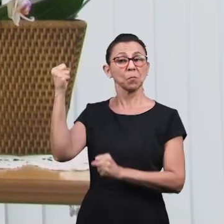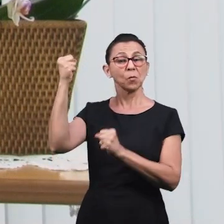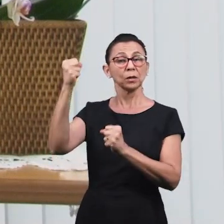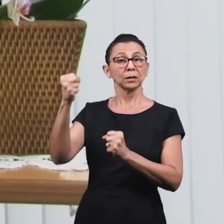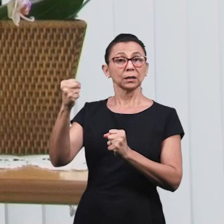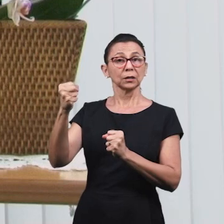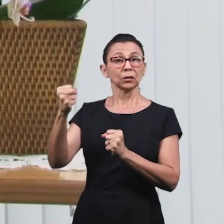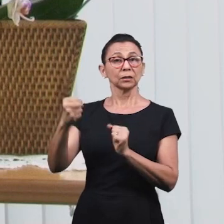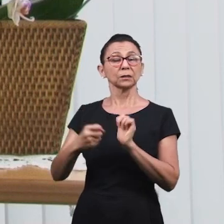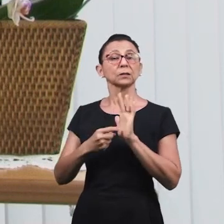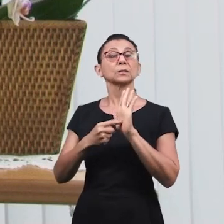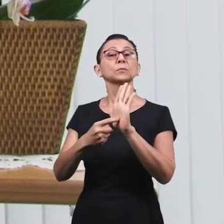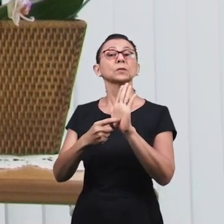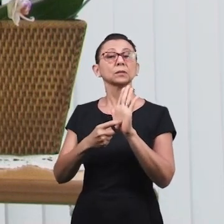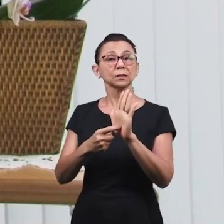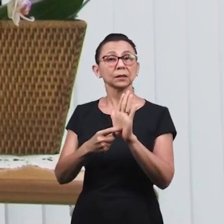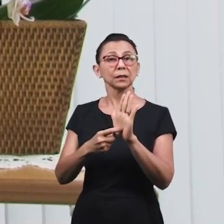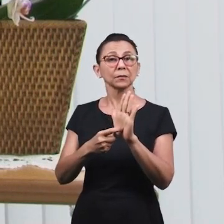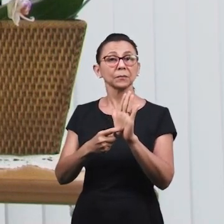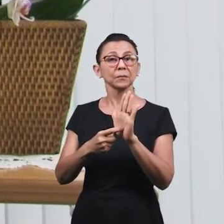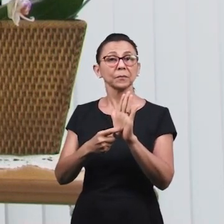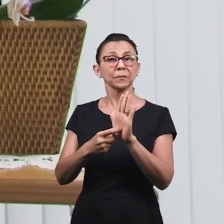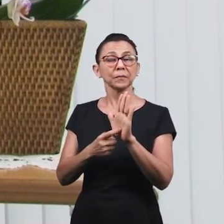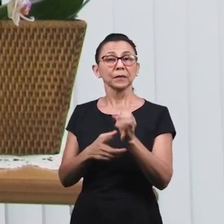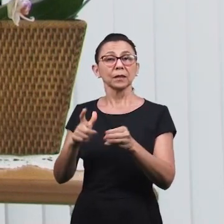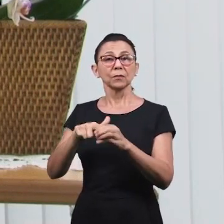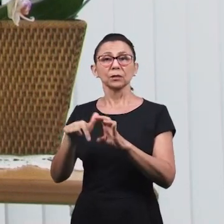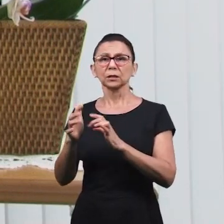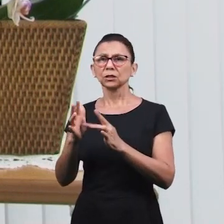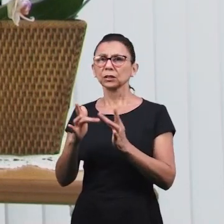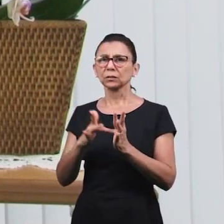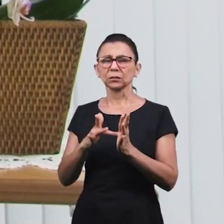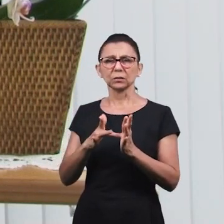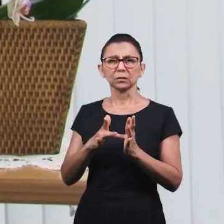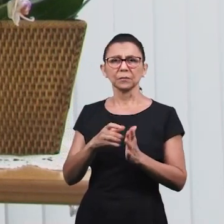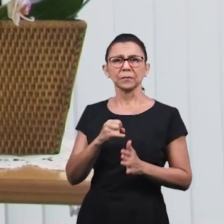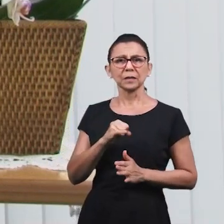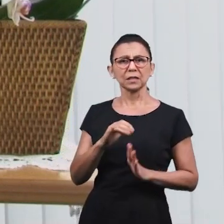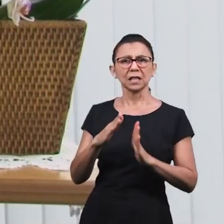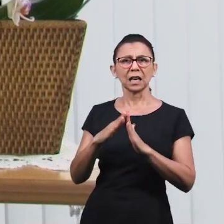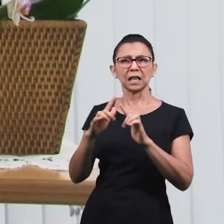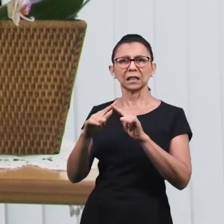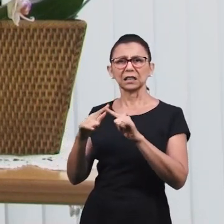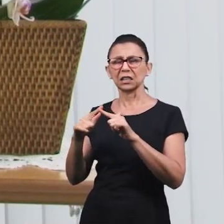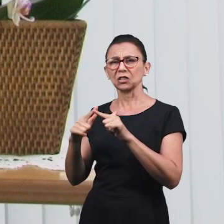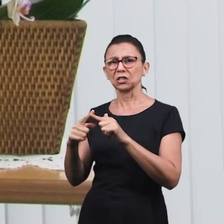elle quitte le monde avec ce deuxième grand message.